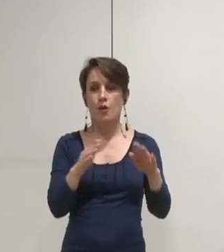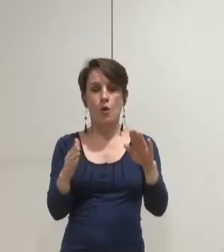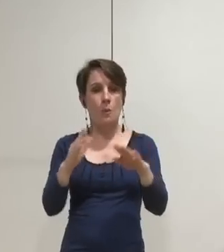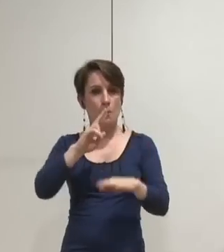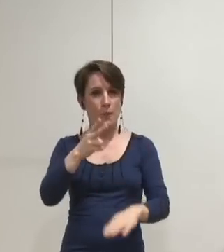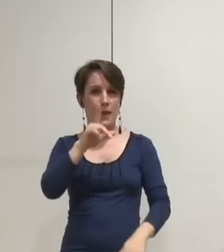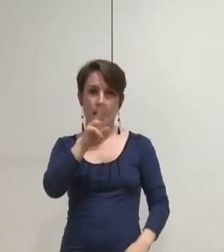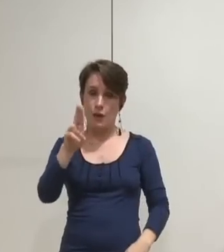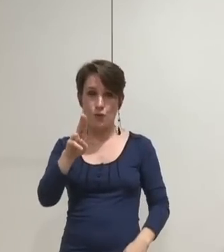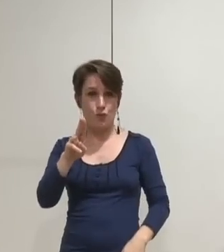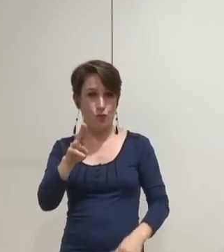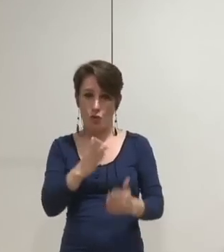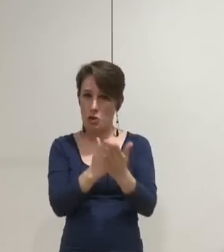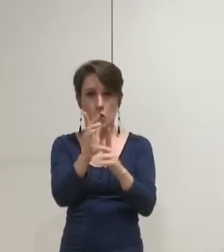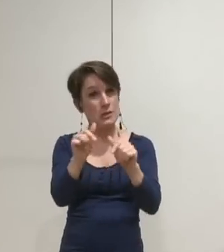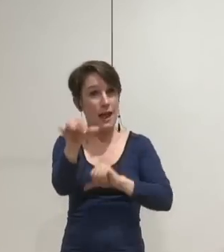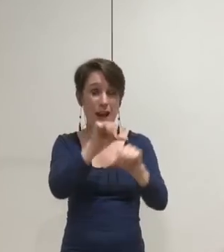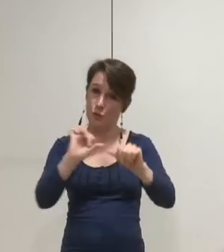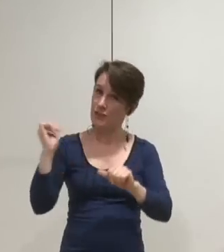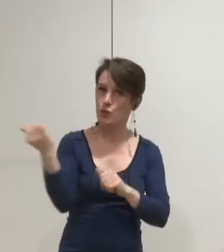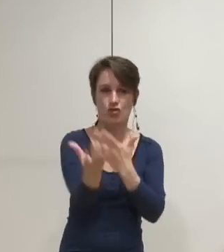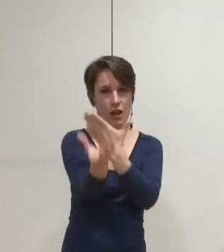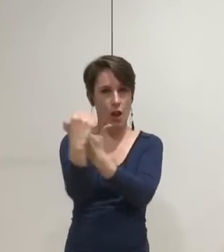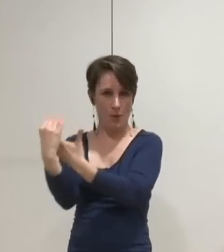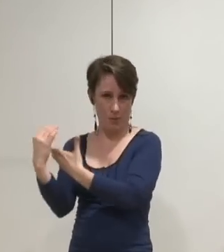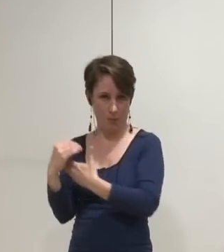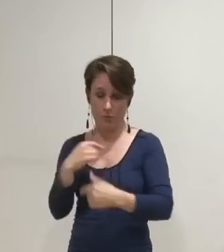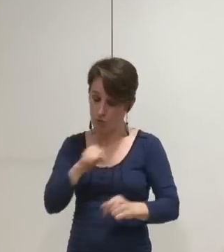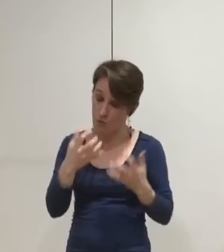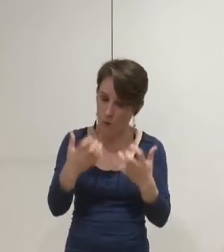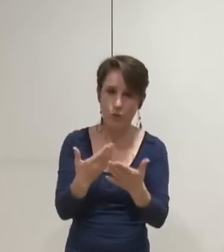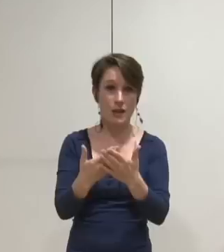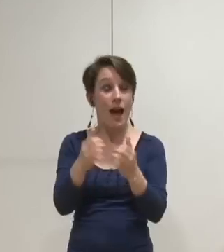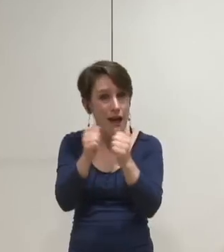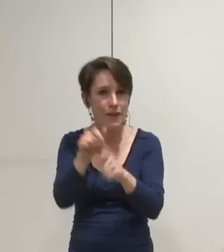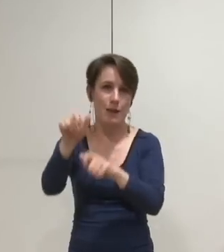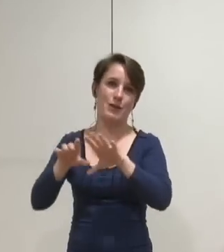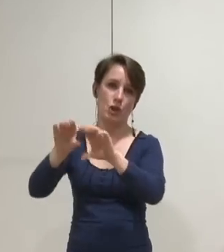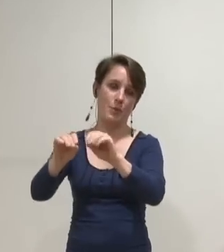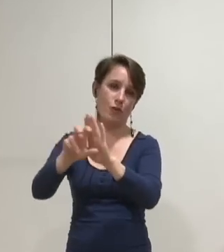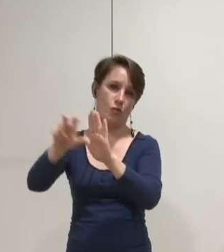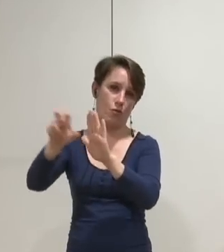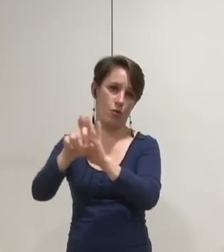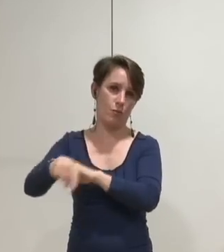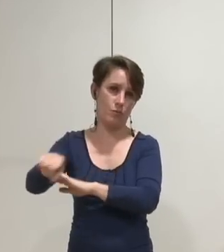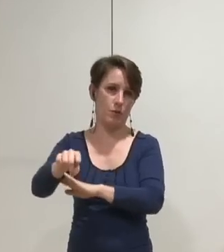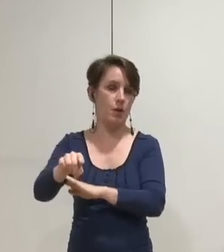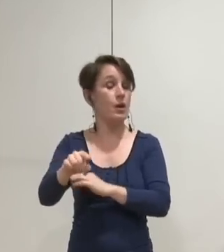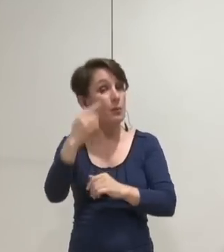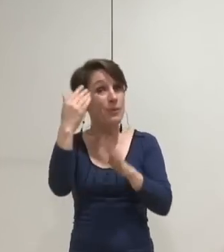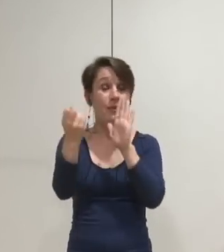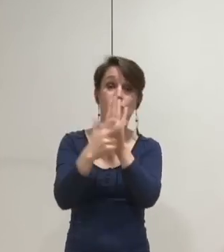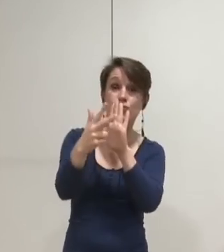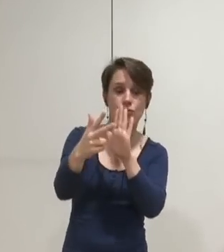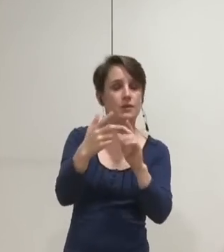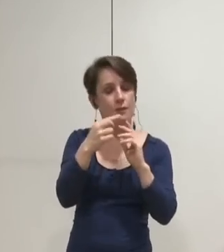chacun y contribue c'est notre volonté nous le ferons avec les Gren voter cette délibération c'est donner notre accord à la métropole